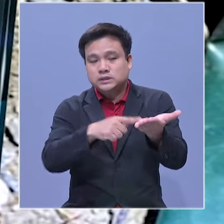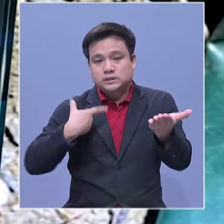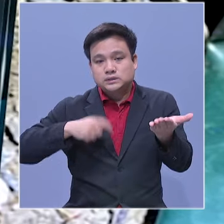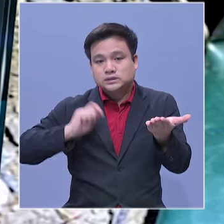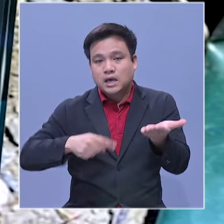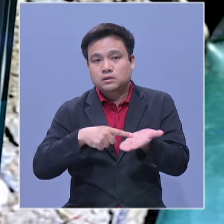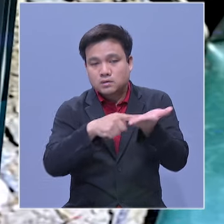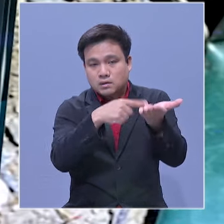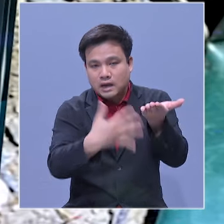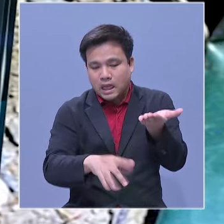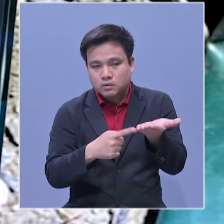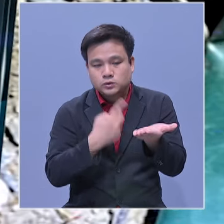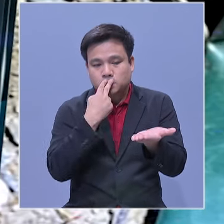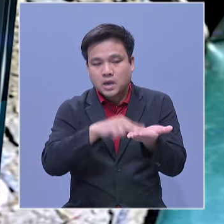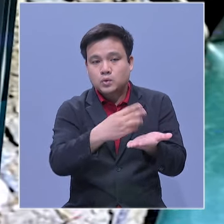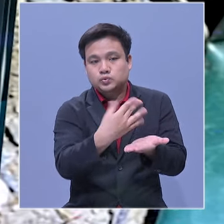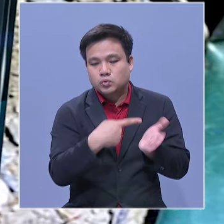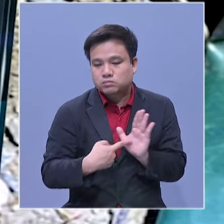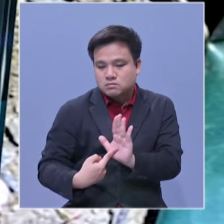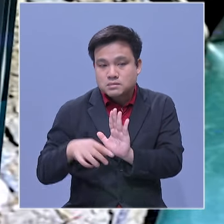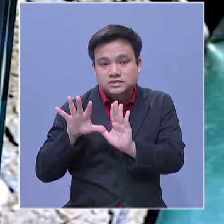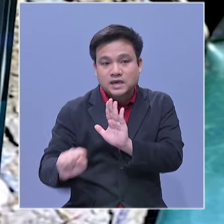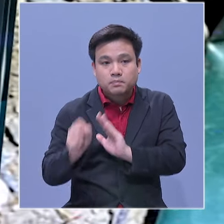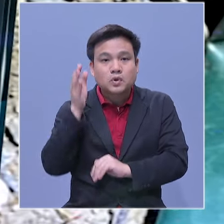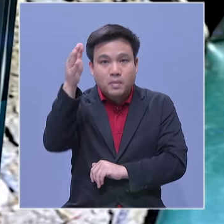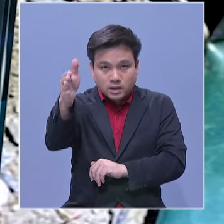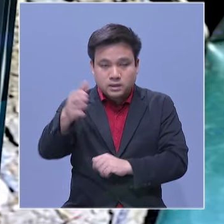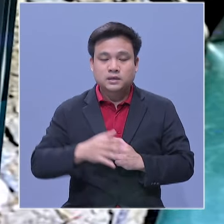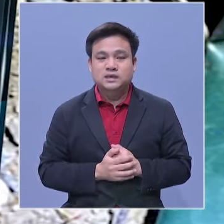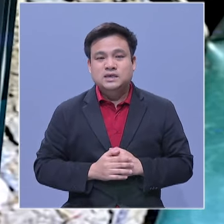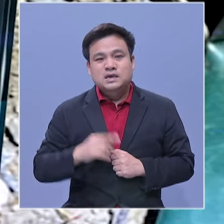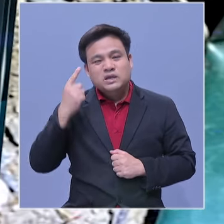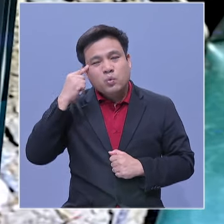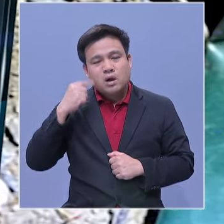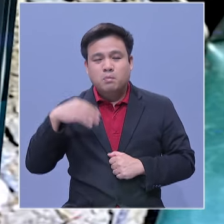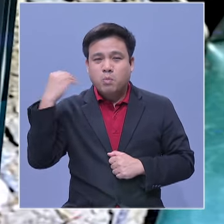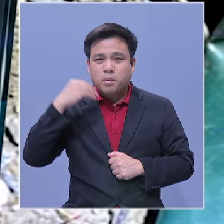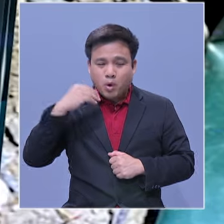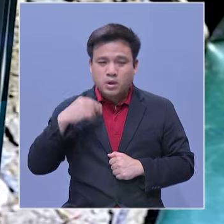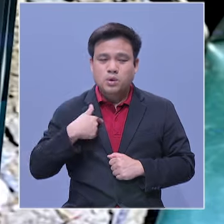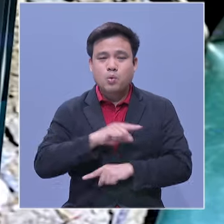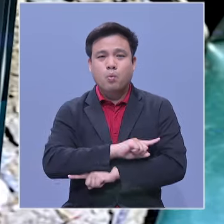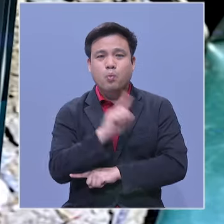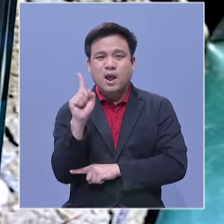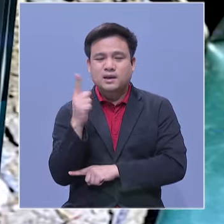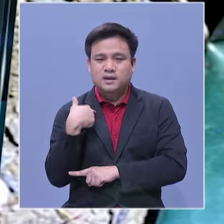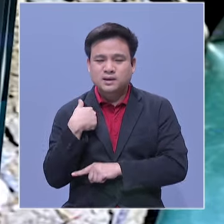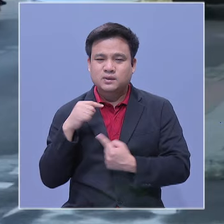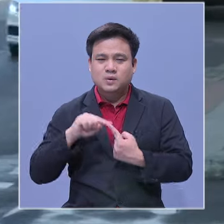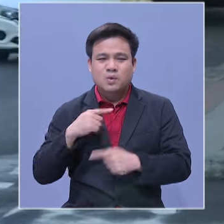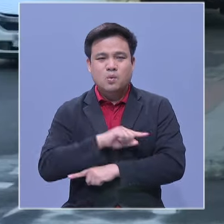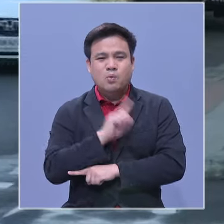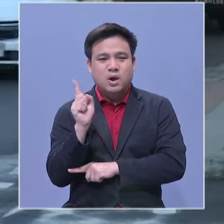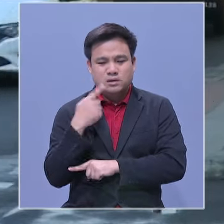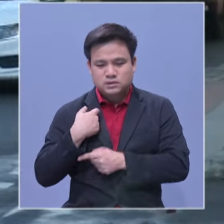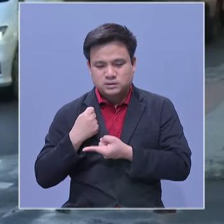ปแล้วก็จะมีความเกี่ยวข้องกับวันคล้ายวันสถาปนาของสถาบันที่มีปัญหากันประจำหรือเปล่าเรียกว่ามาตามนัดกันหรือไม่เบื้องต้นต